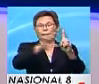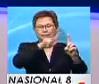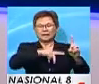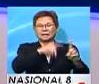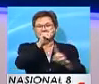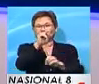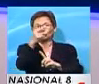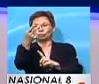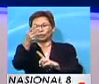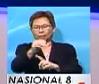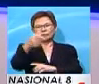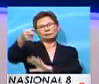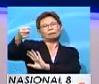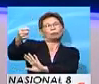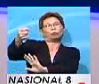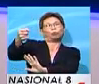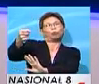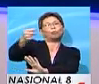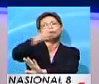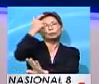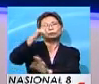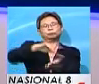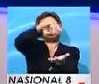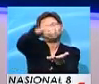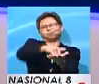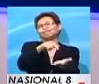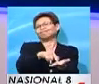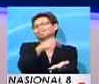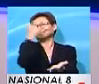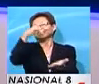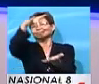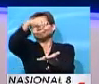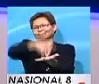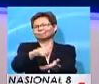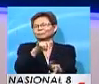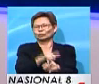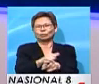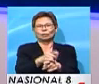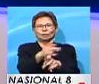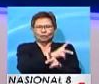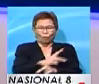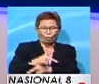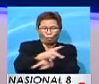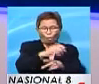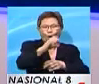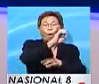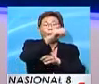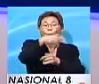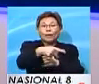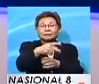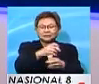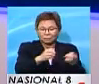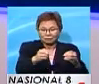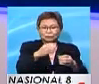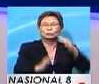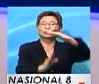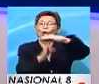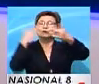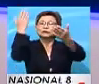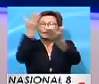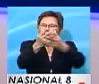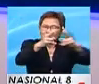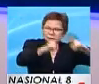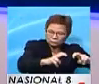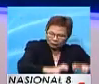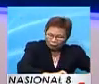b200tm ara susulan Nas berkenaan operasi pesawat peronda dan pengawasan maritim itu dihentikan sehingga siasatan ke